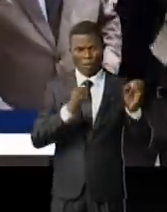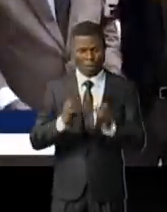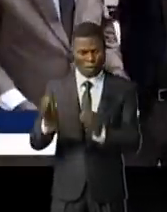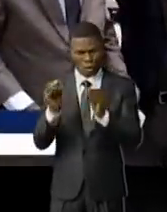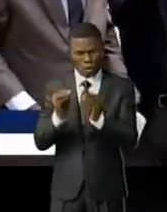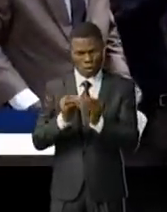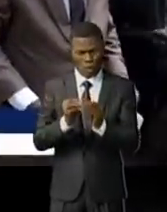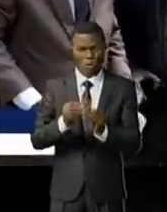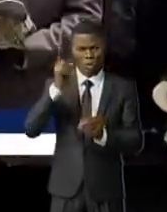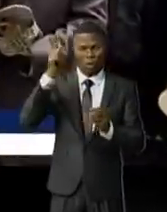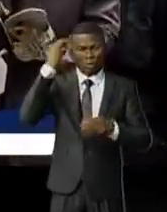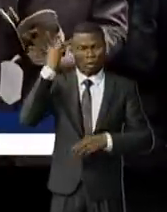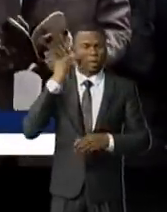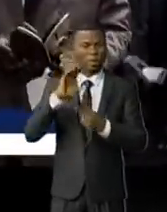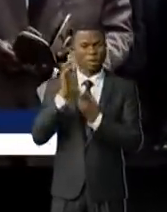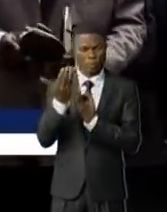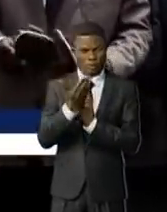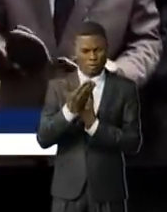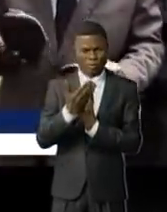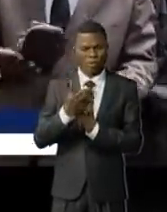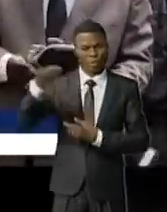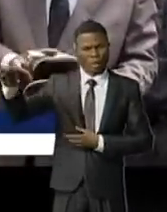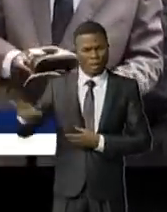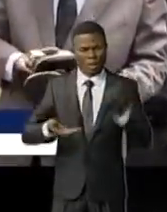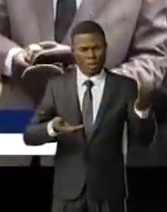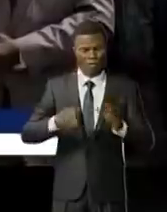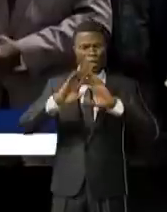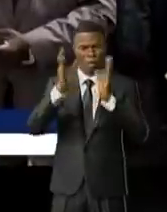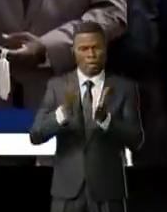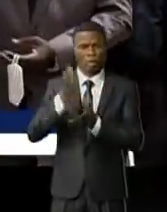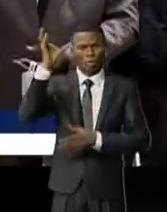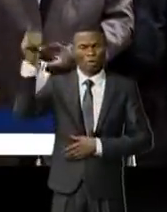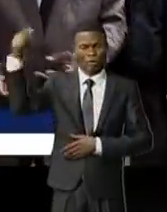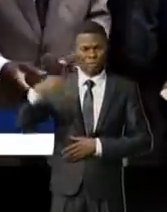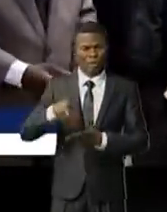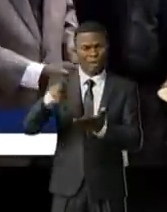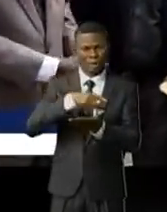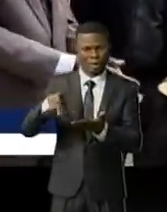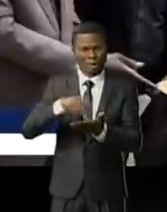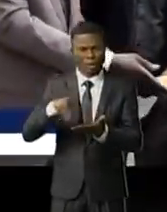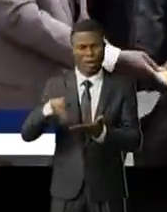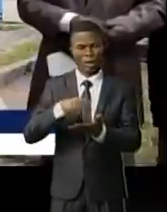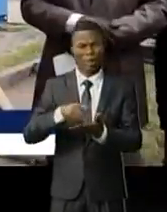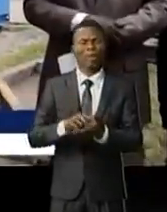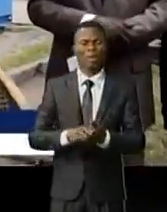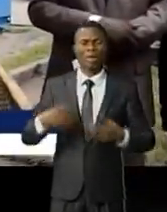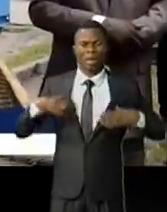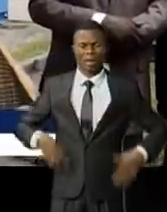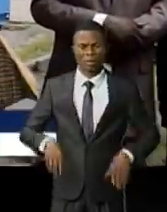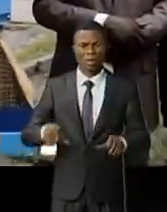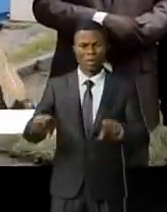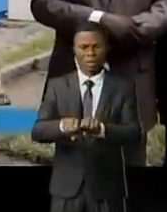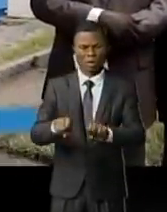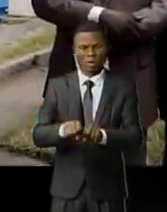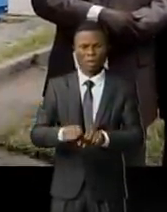au numéro 1 de la culture l'invitation de manière traditionnelle, expression de la culture, chapeau tissé en raffia, babouche